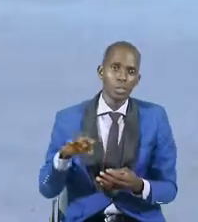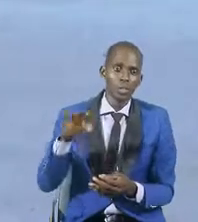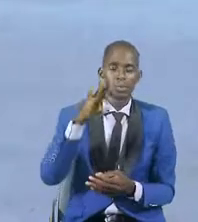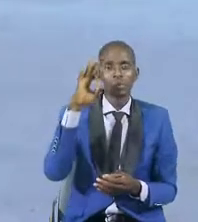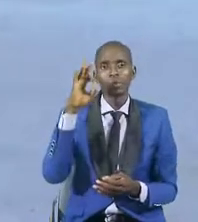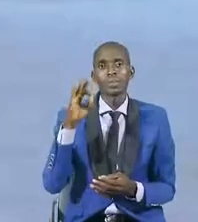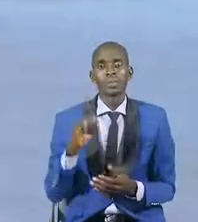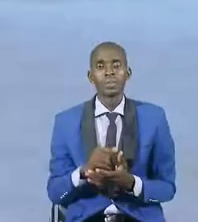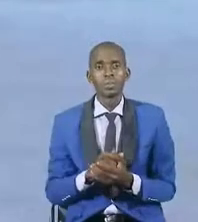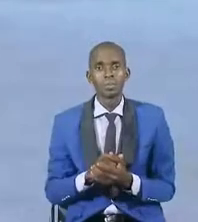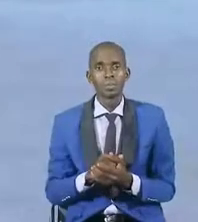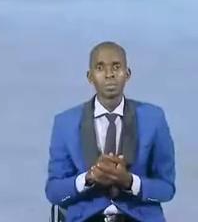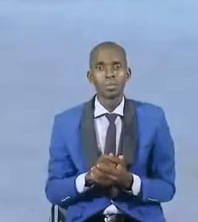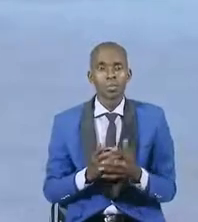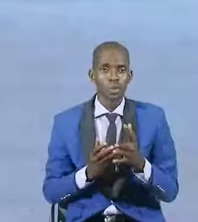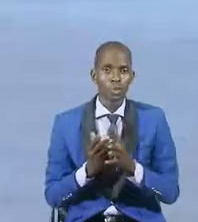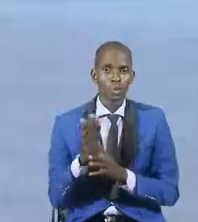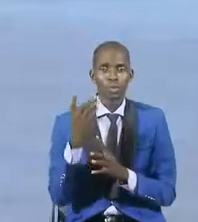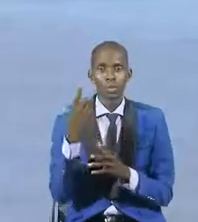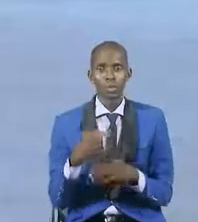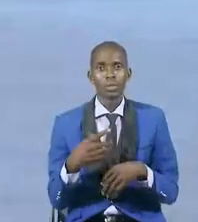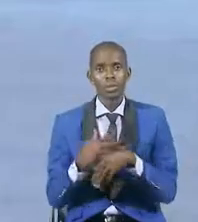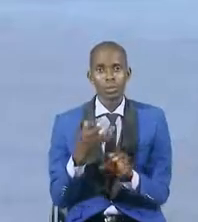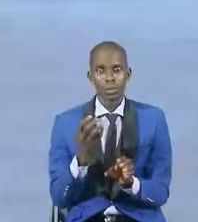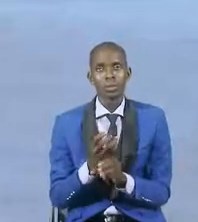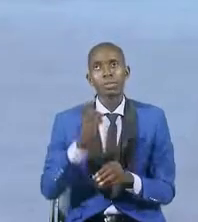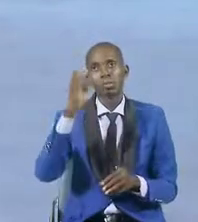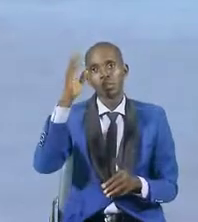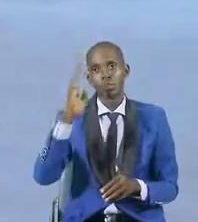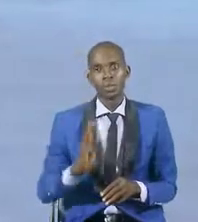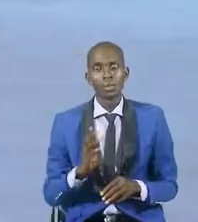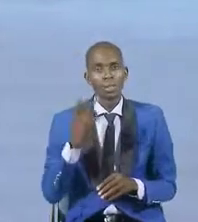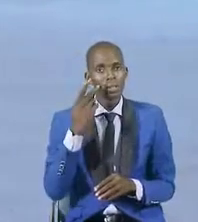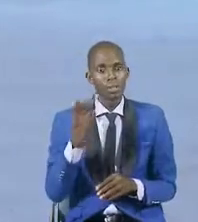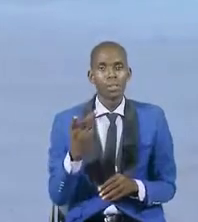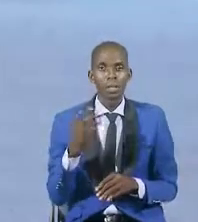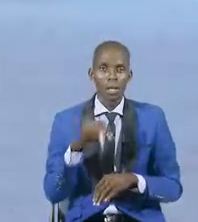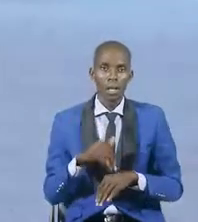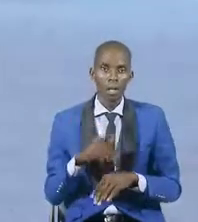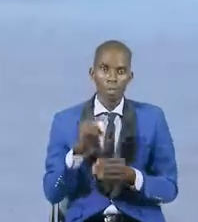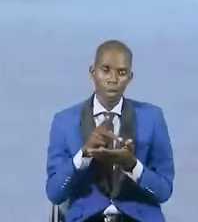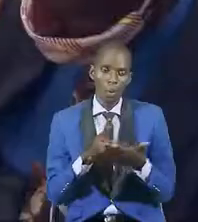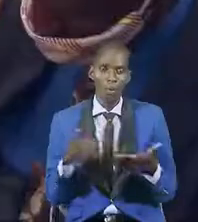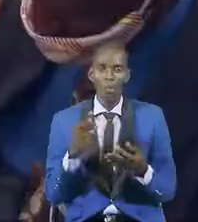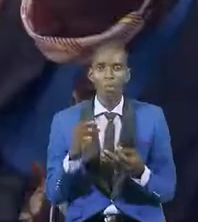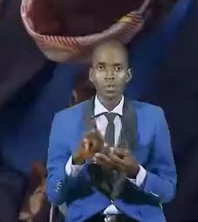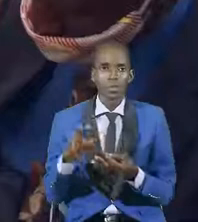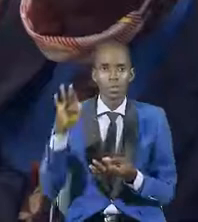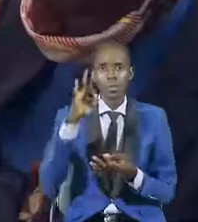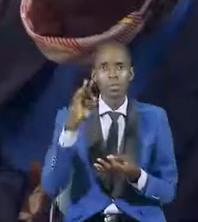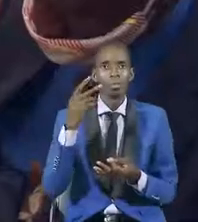spiritualité dominante, la spiritualité dominante à travers le Dieu créateur. Voyons le rôle